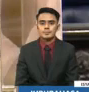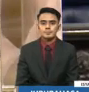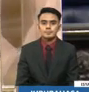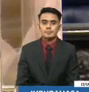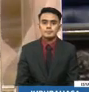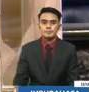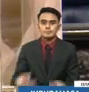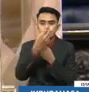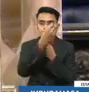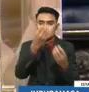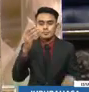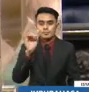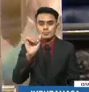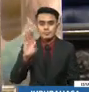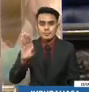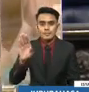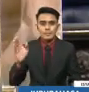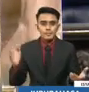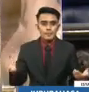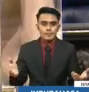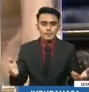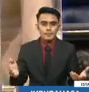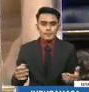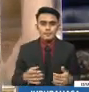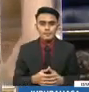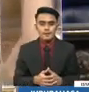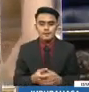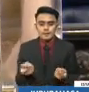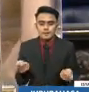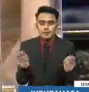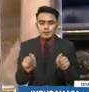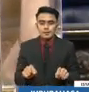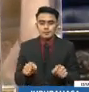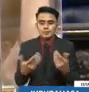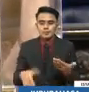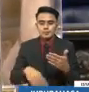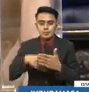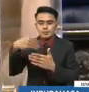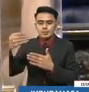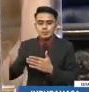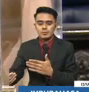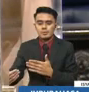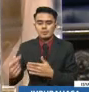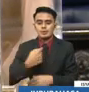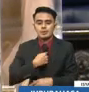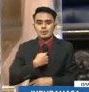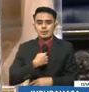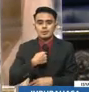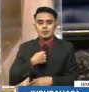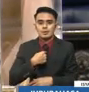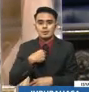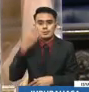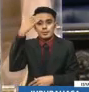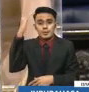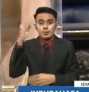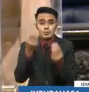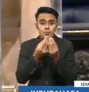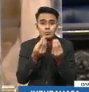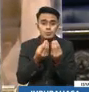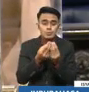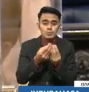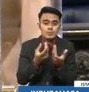Untuk ketahuan yang berhormat, dari segi apa tender yang telah keluarkan, saya tak tahu angka yang tepat,